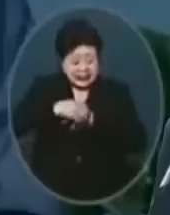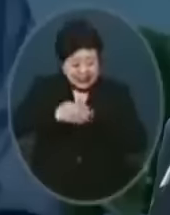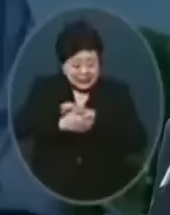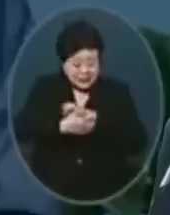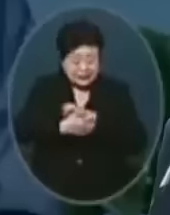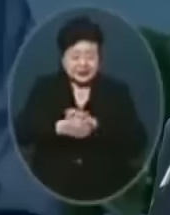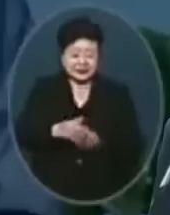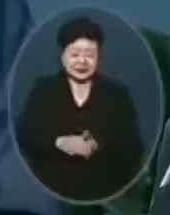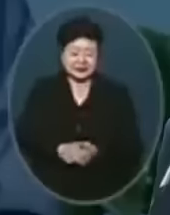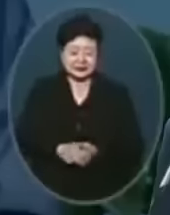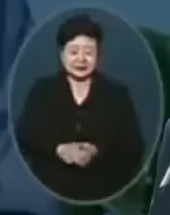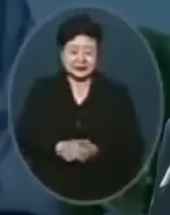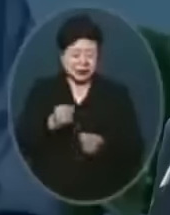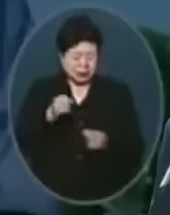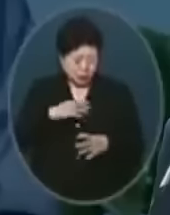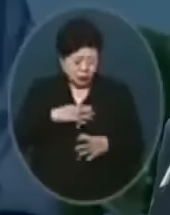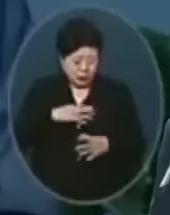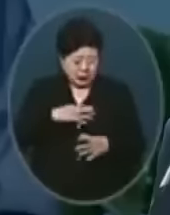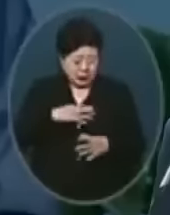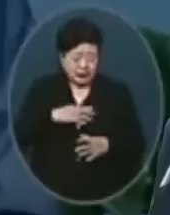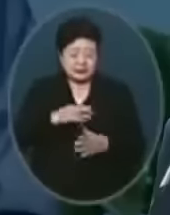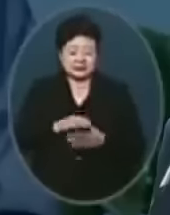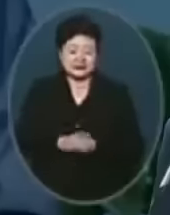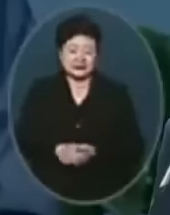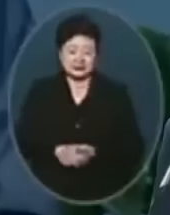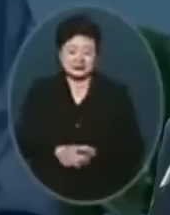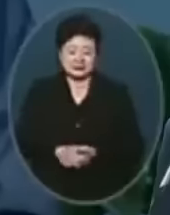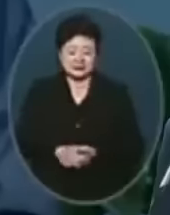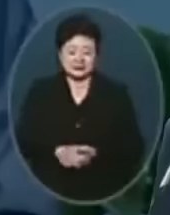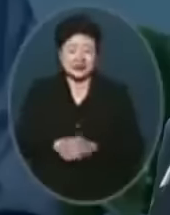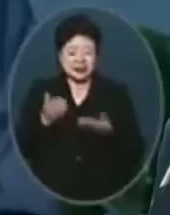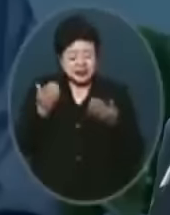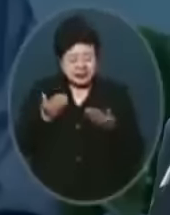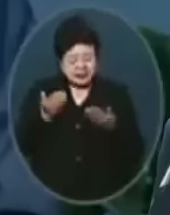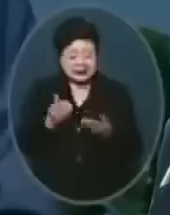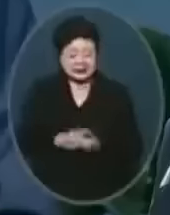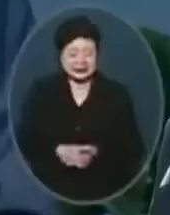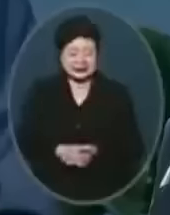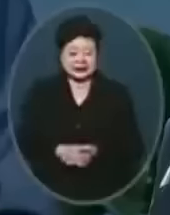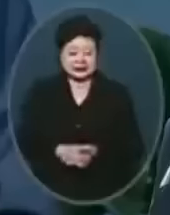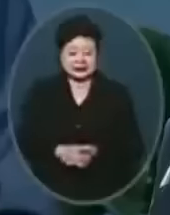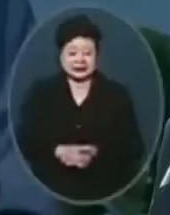세계를 놀라게 할 수 있는 일을